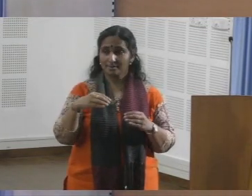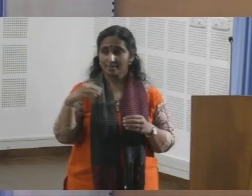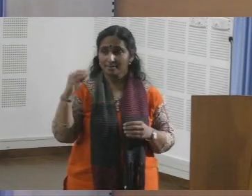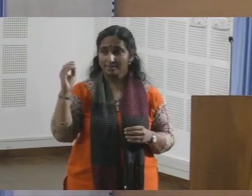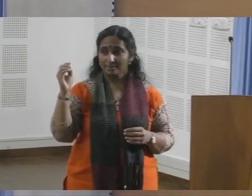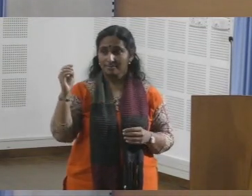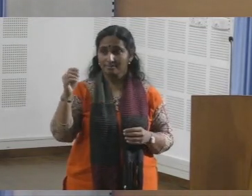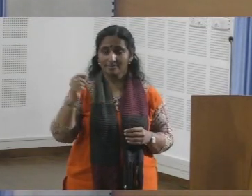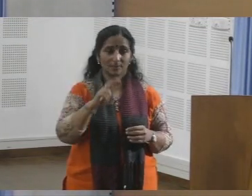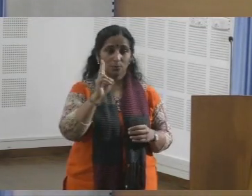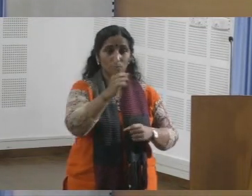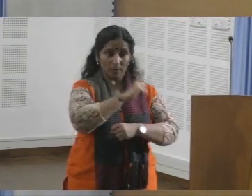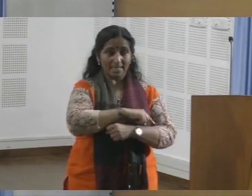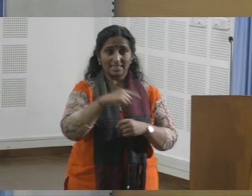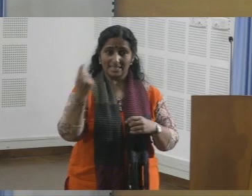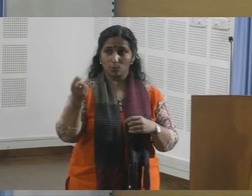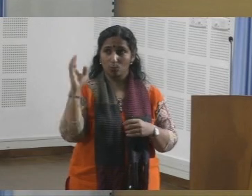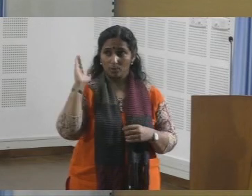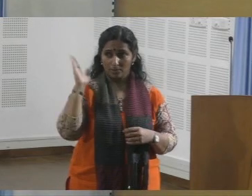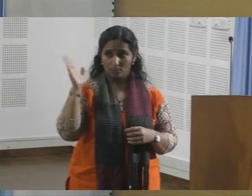ആ ആ ആ നാളെ അവിടെയുണ്ട് എൻ്റെ പ്രസൻറ്റേഷൻ. ആ